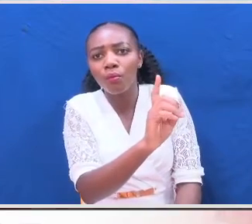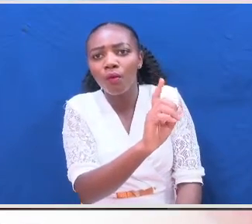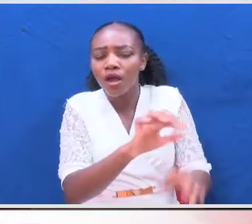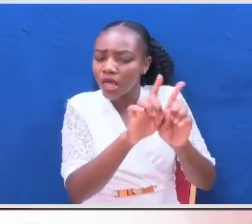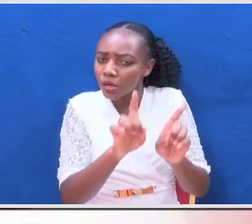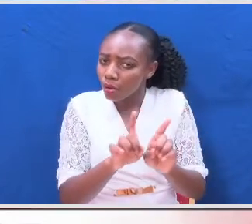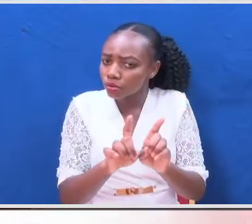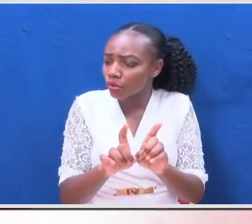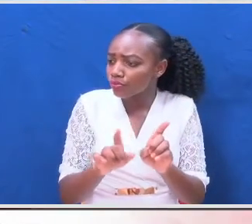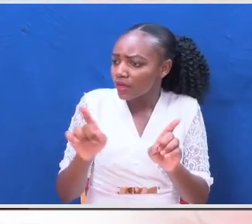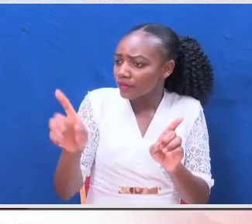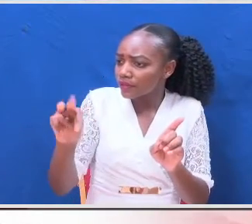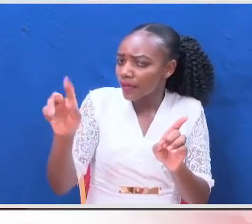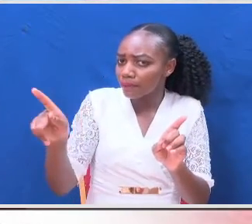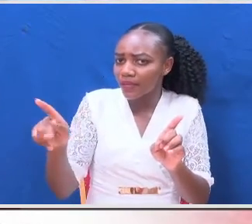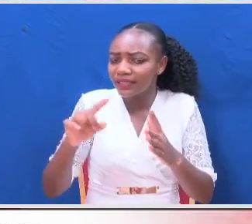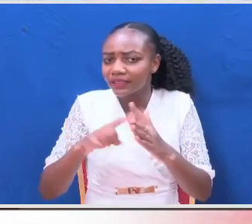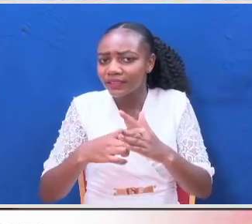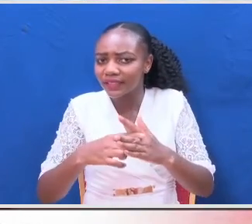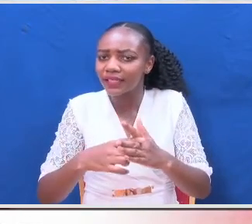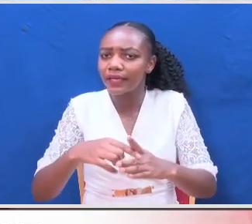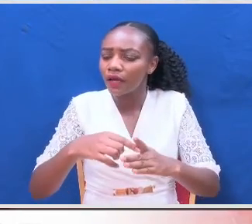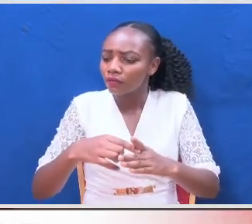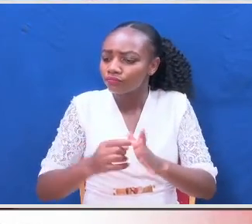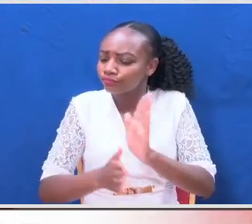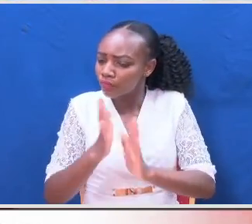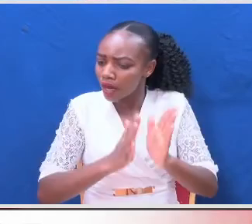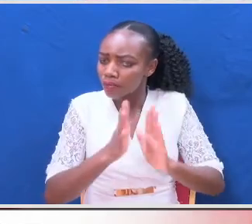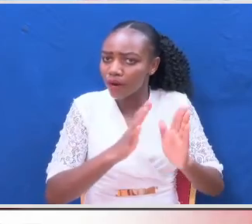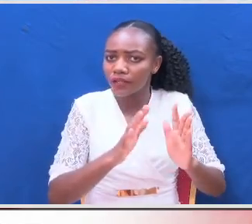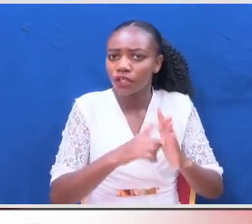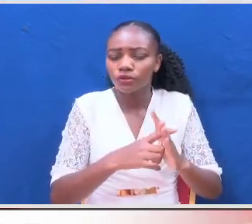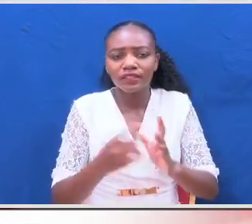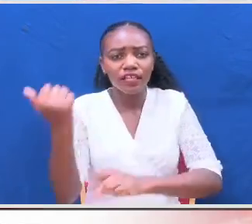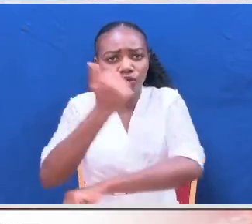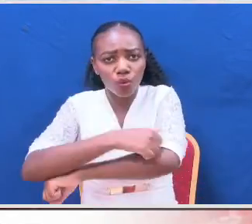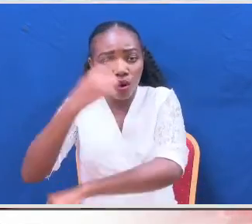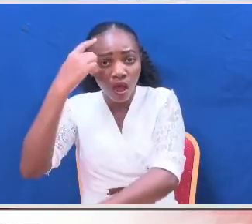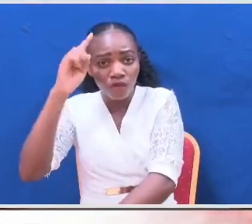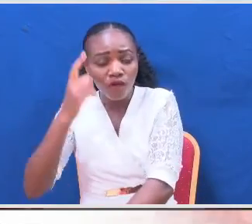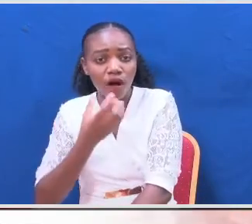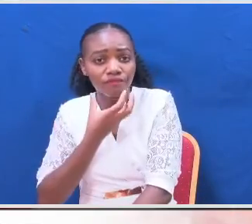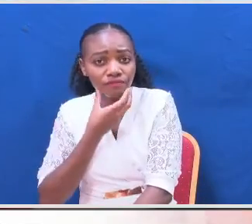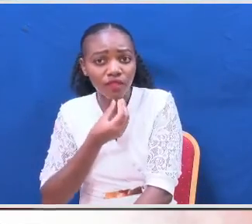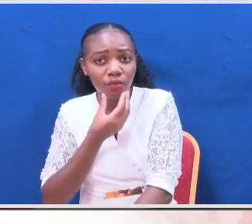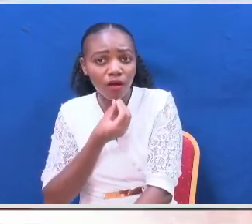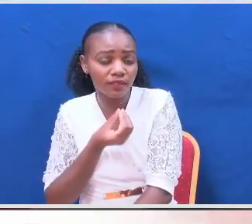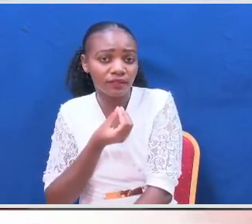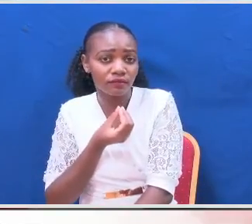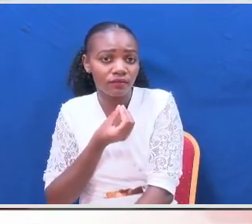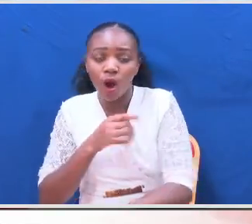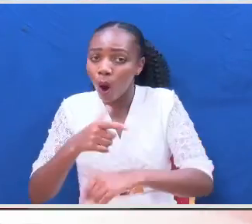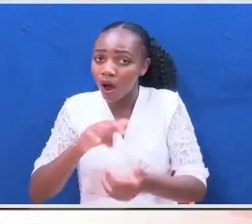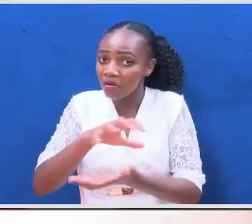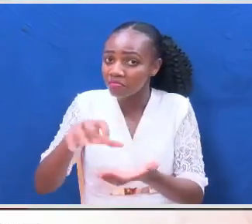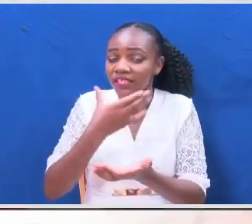na haya, Koinange akaanza harakati za kuanzisha masule ya mixed boys and